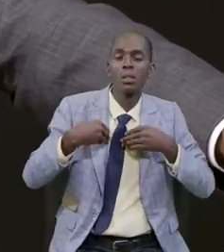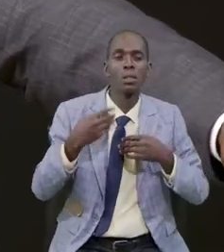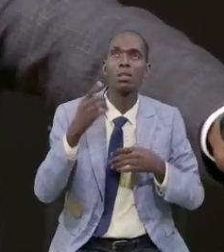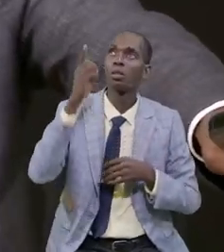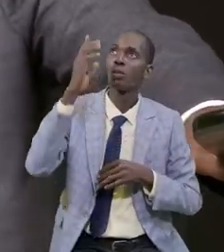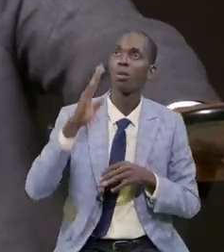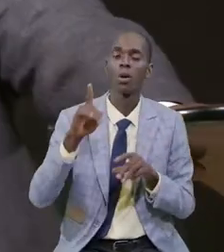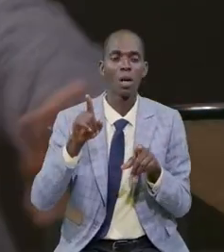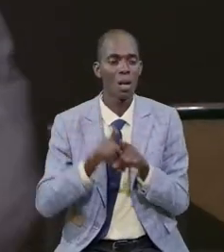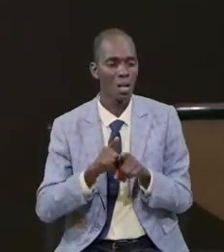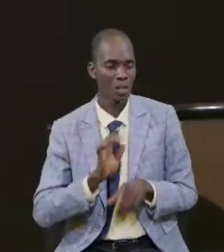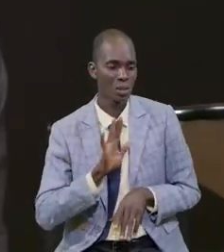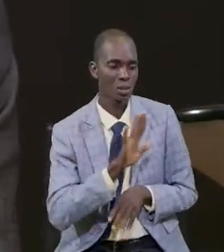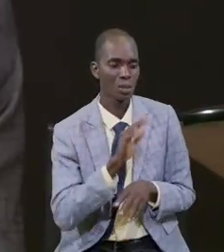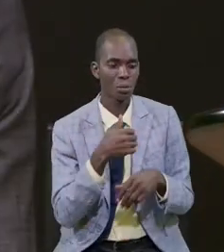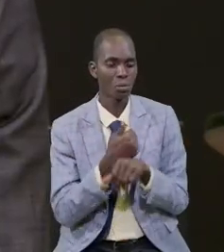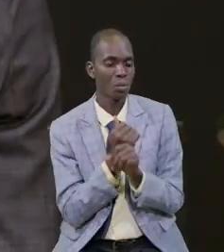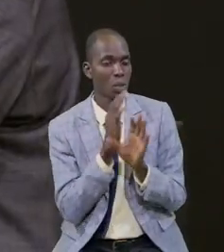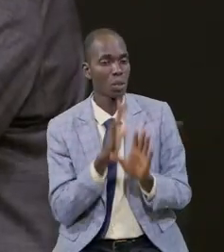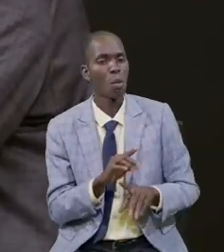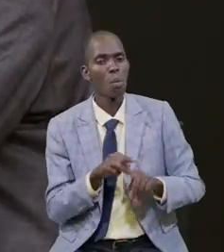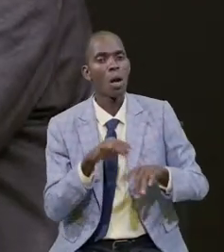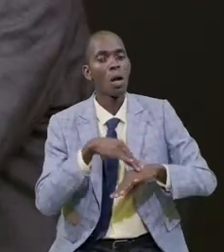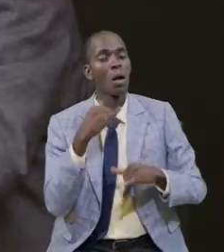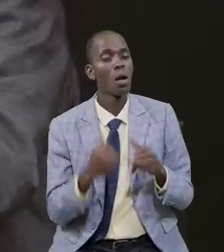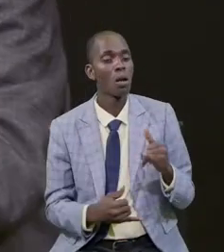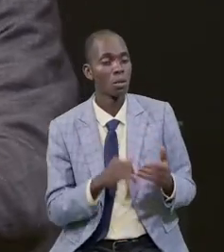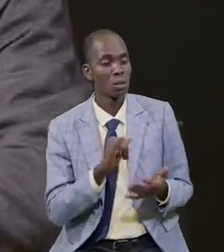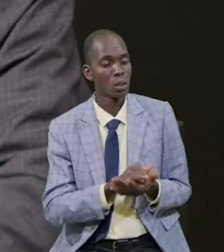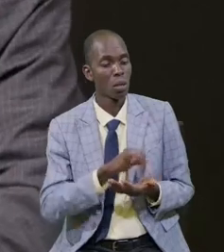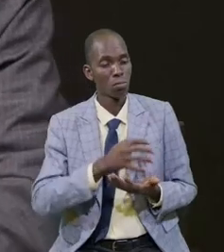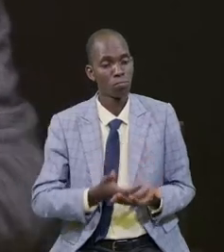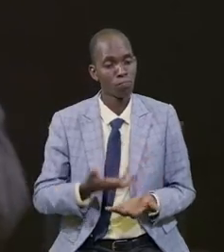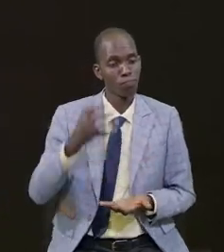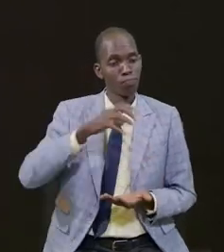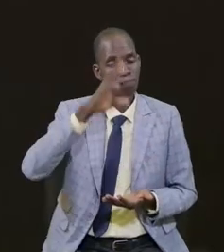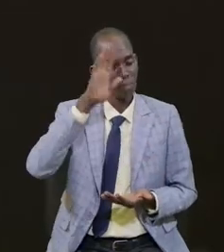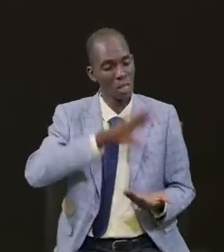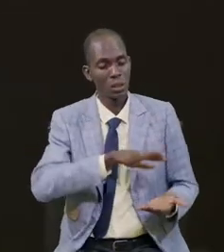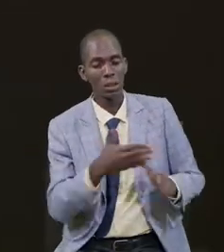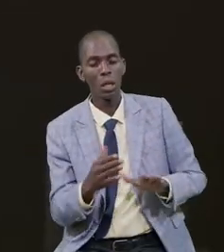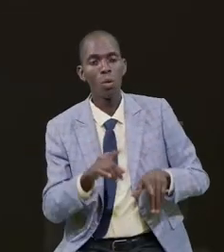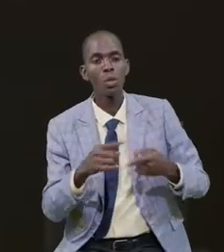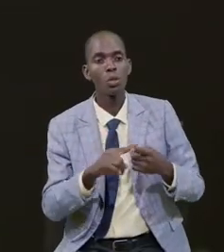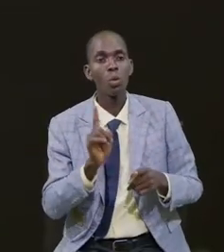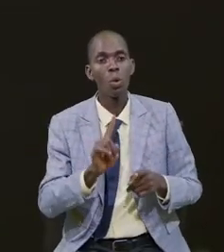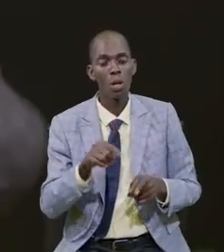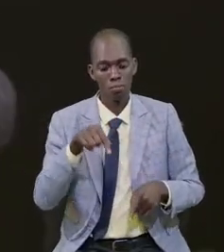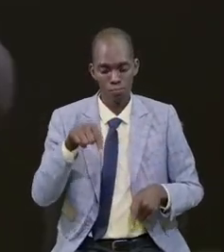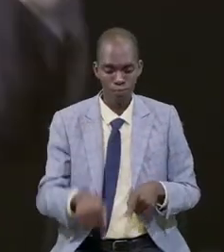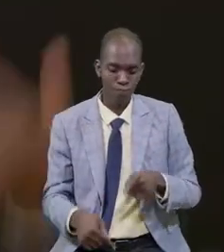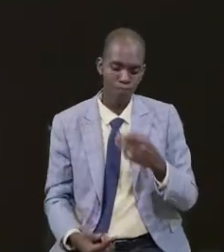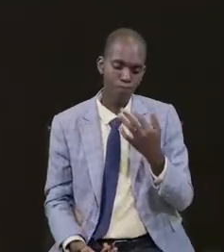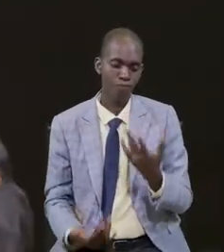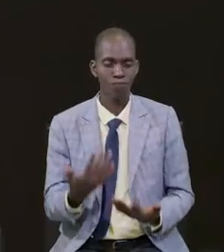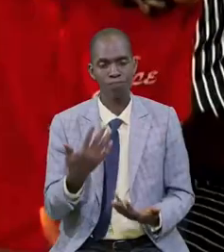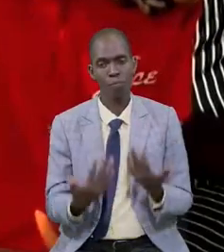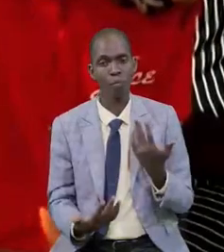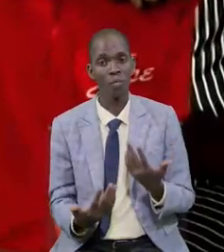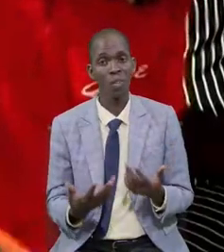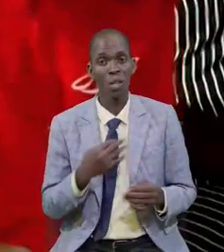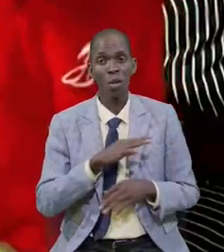son créateur et finalement, il était mort. Il était allé en enfer et